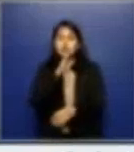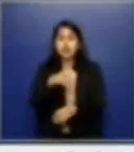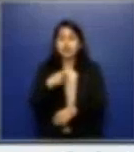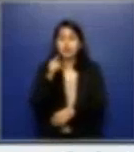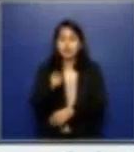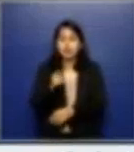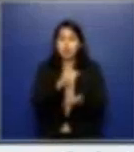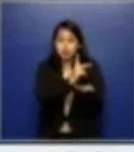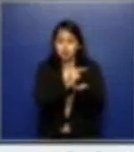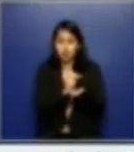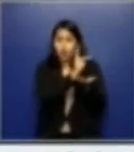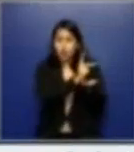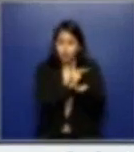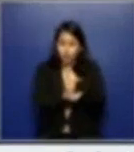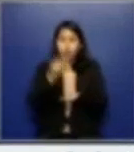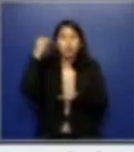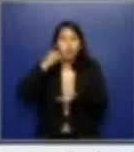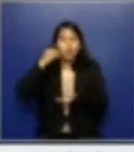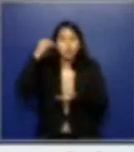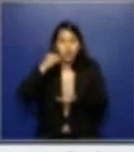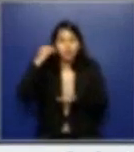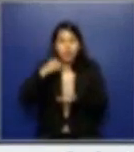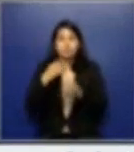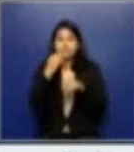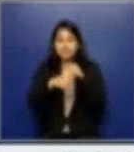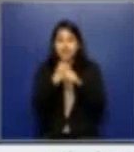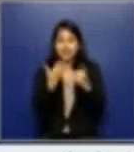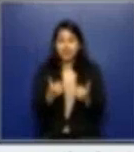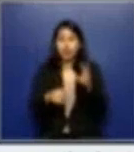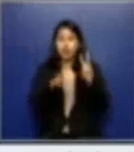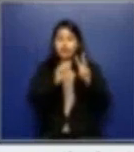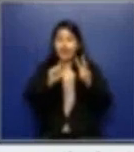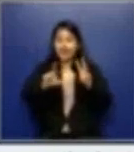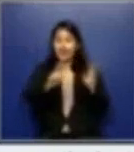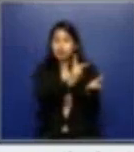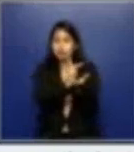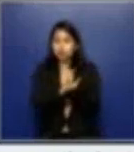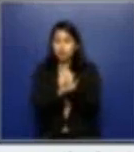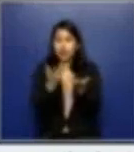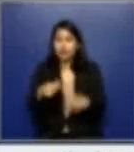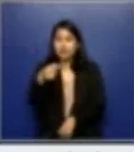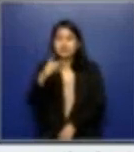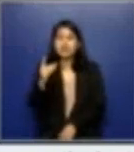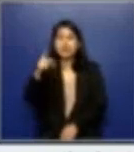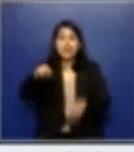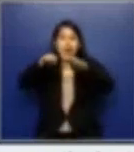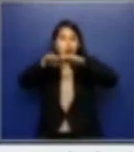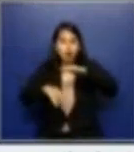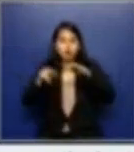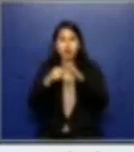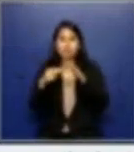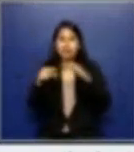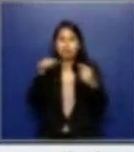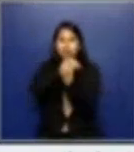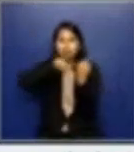คงเดิมเลยท่านกู้อีกกู้ซ้ำกู้ซ้อนเนี่ยวันนี้กู้อีก600,000 ล้านเนี่ยแล้ว GDP ลดลงมันก็สวนทาง